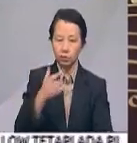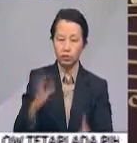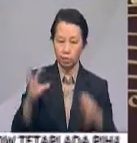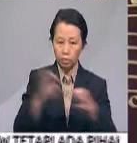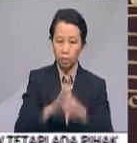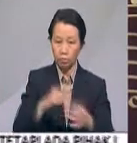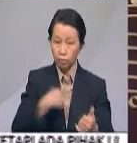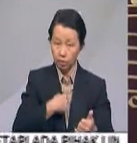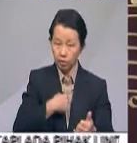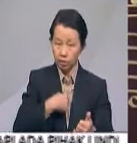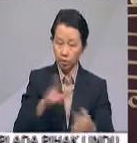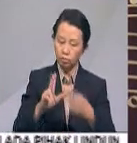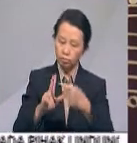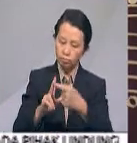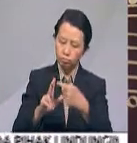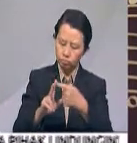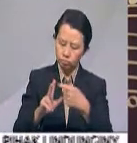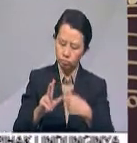menggabungkan saya